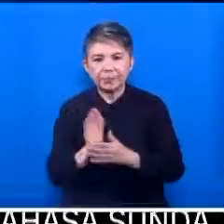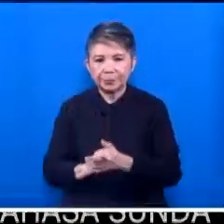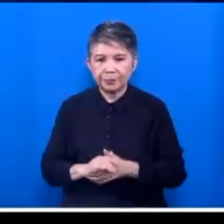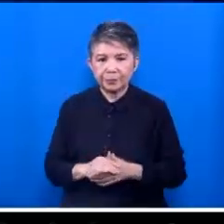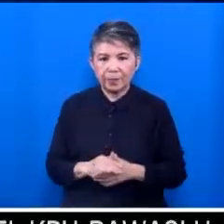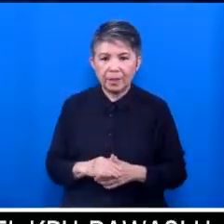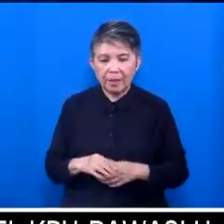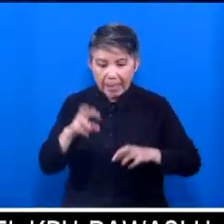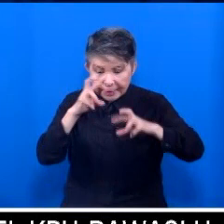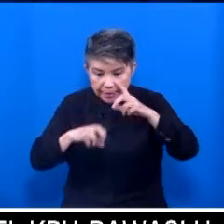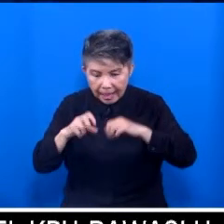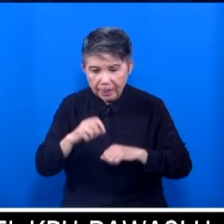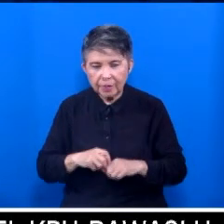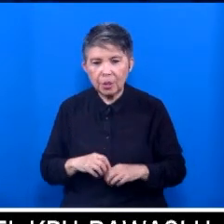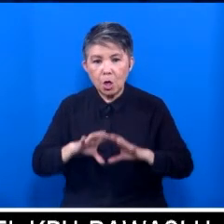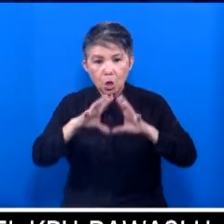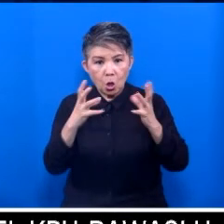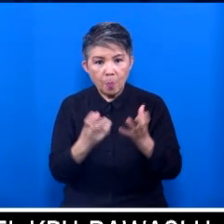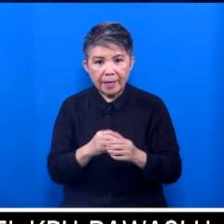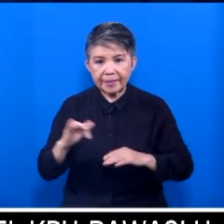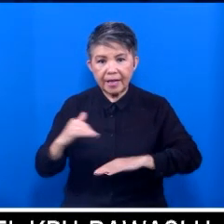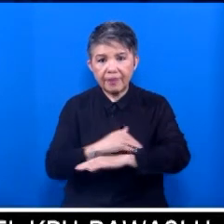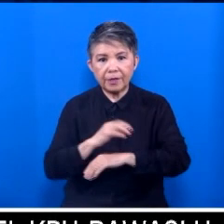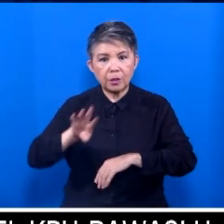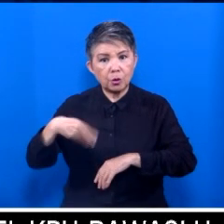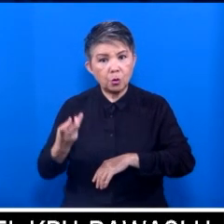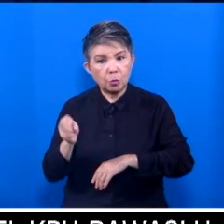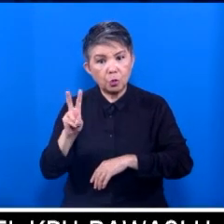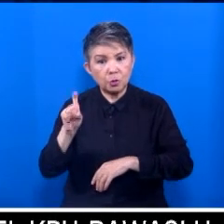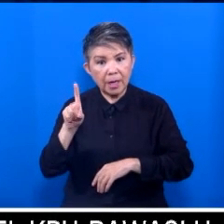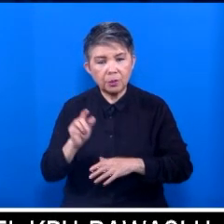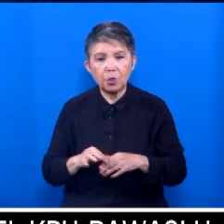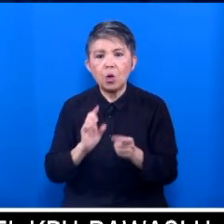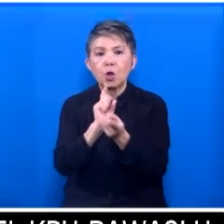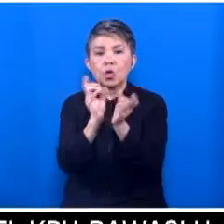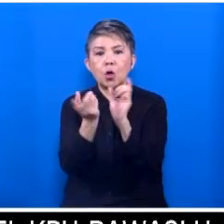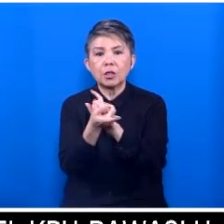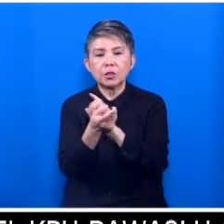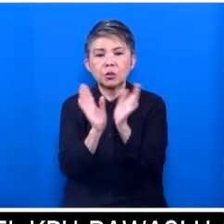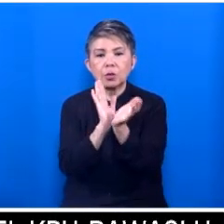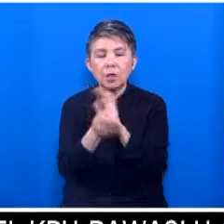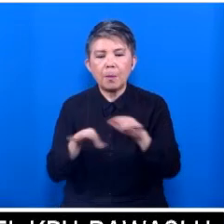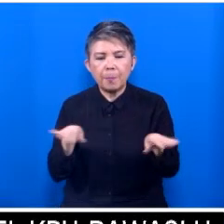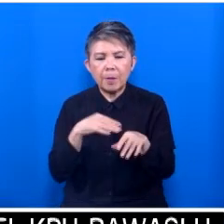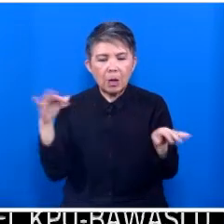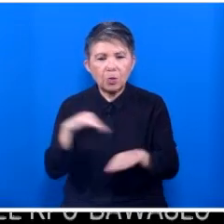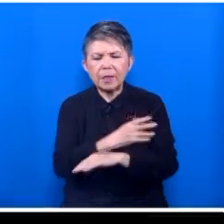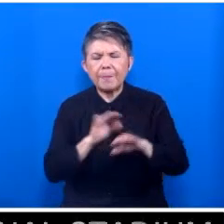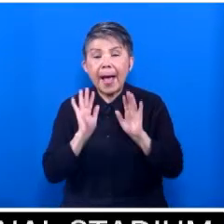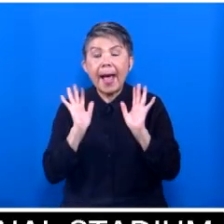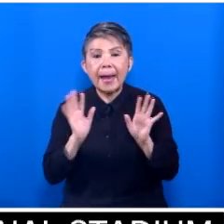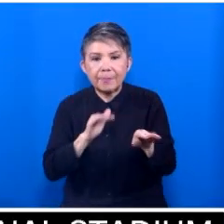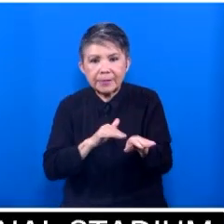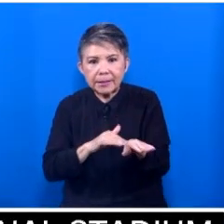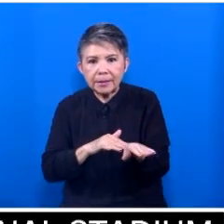INRIX.com, menurut kajian bertajuk Global Traffic Scorecard 2021, Surabaya disebut sebagai kota dengan lalu lintas paling macet, bahkan